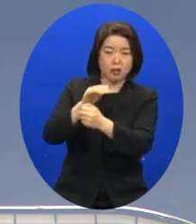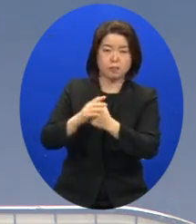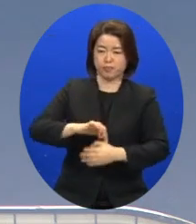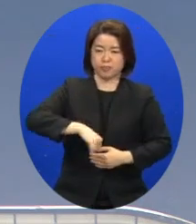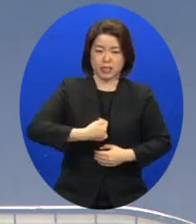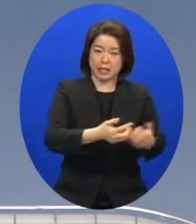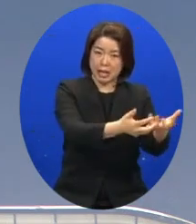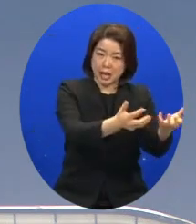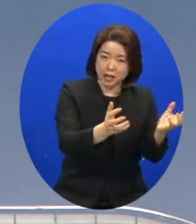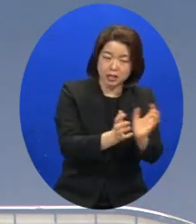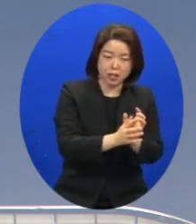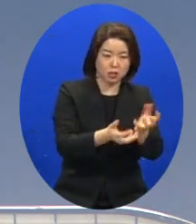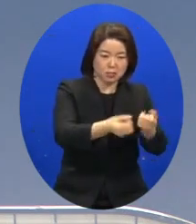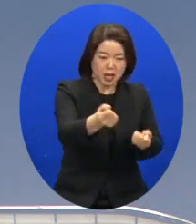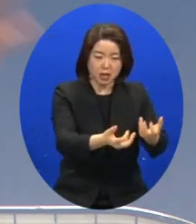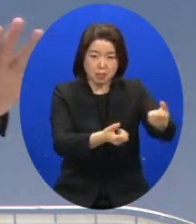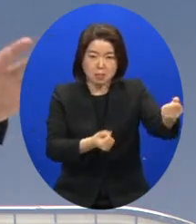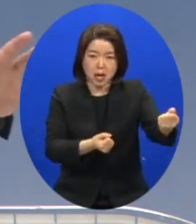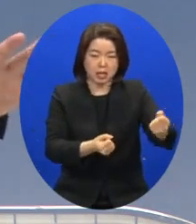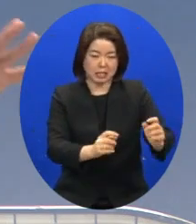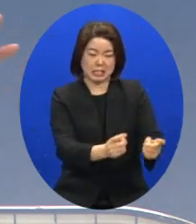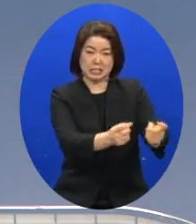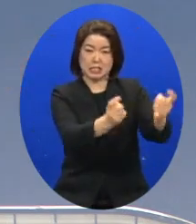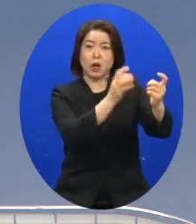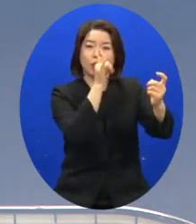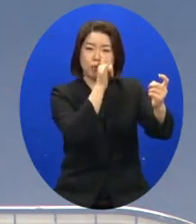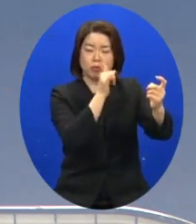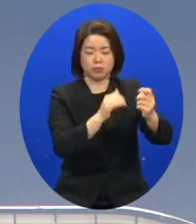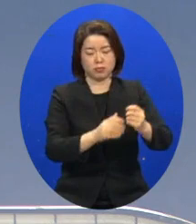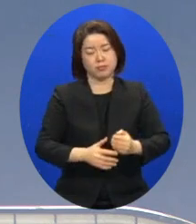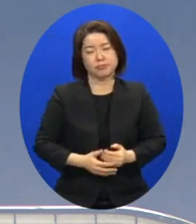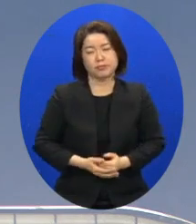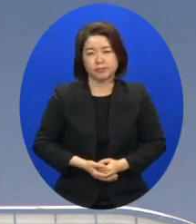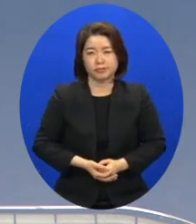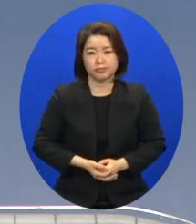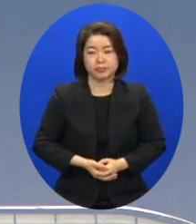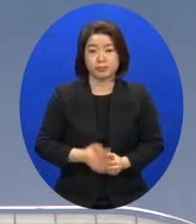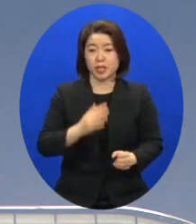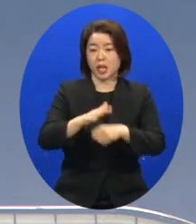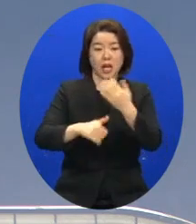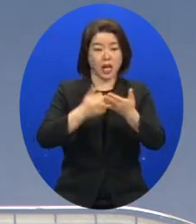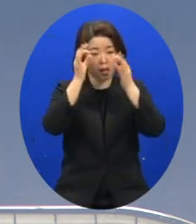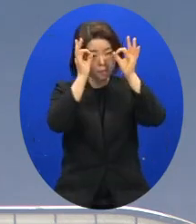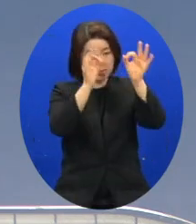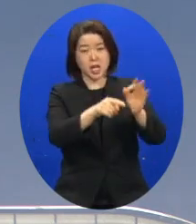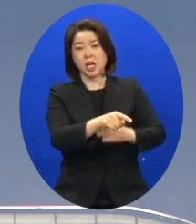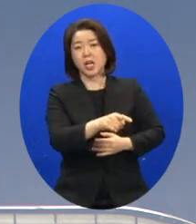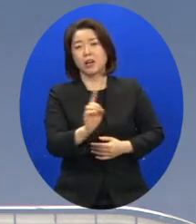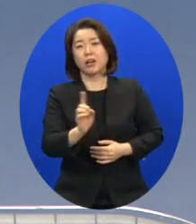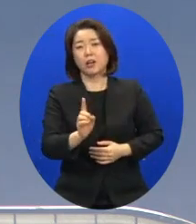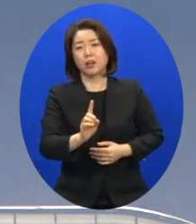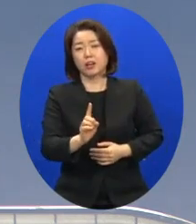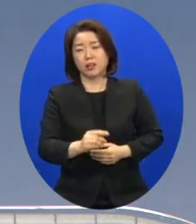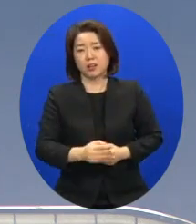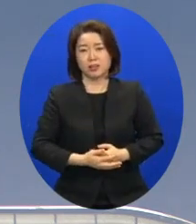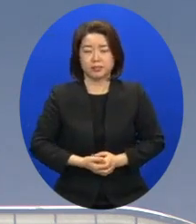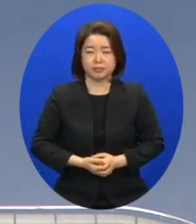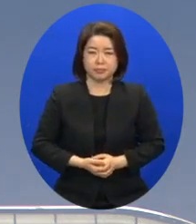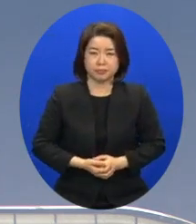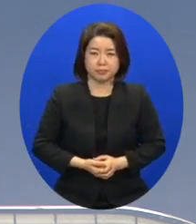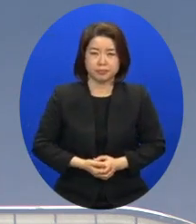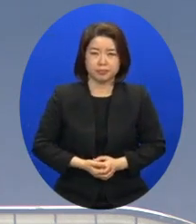자기들끼리 서로 4분 5열 찢어져서 싸우고 하나님이 보실 때 어떤 식의 있냔 말이야